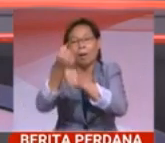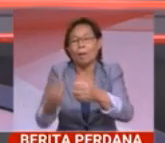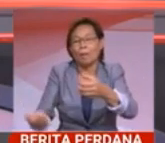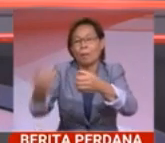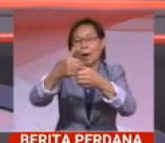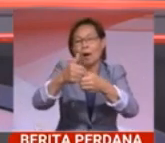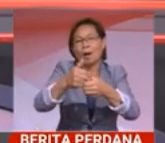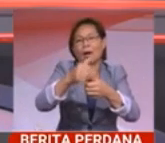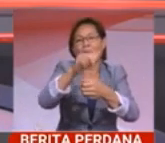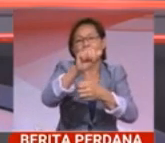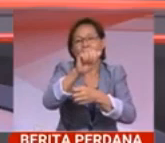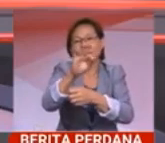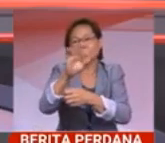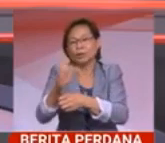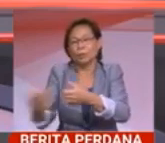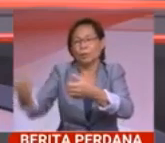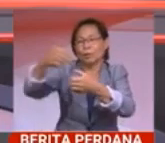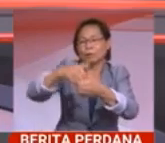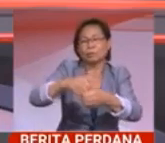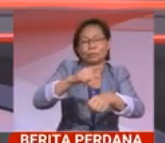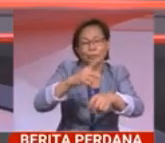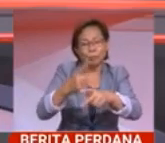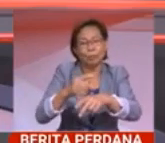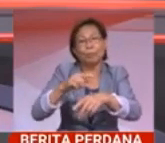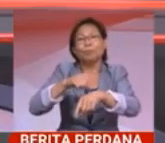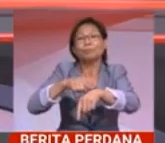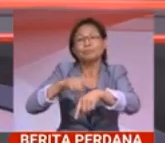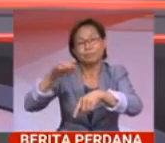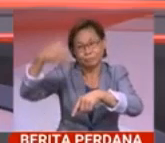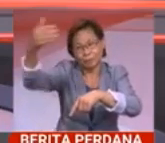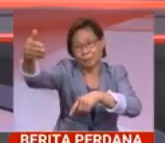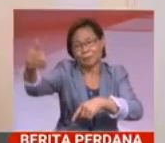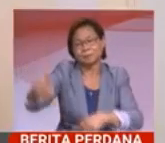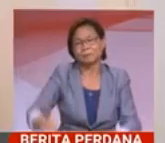bola sepak hasyi musim depan